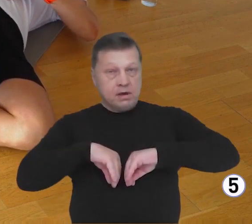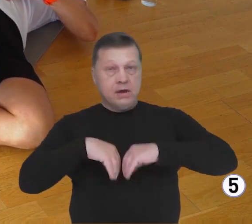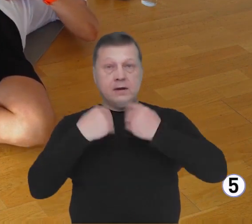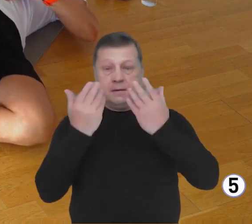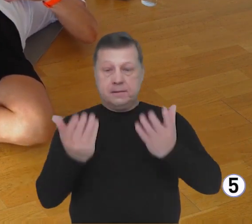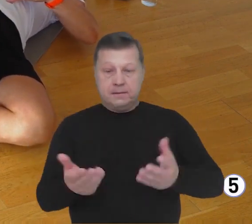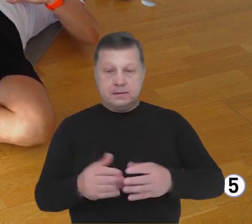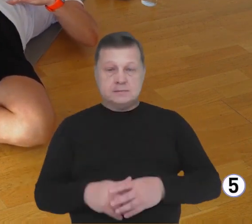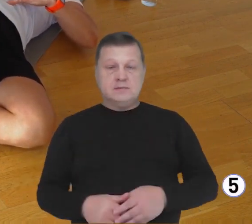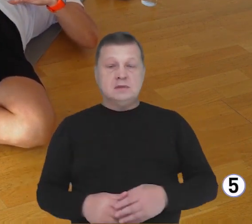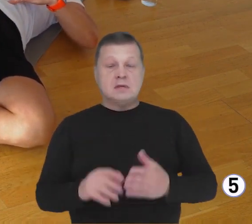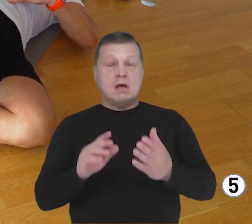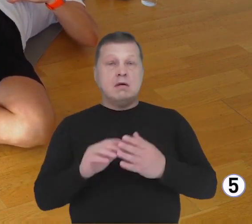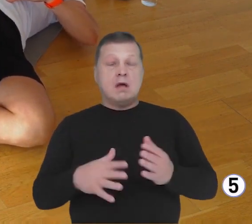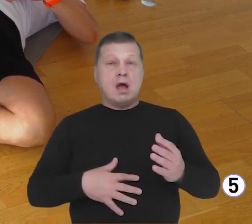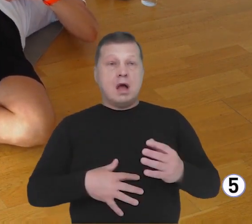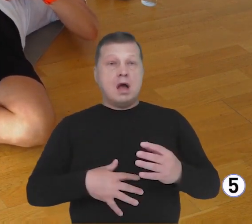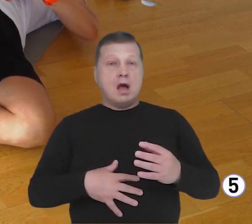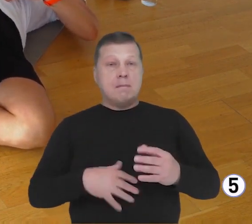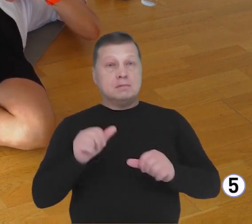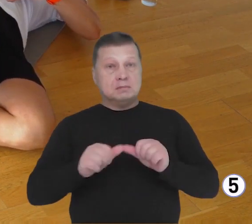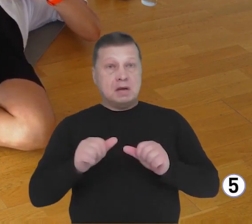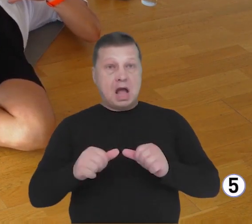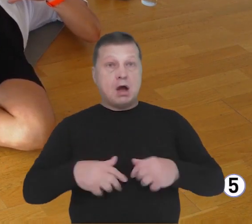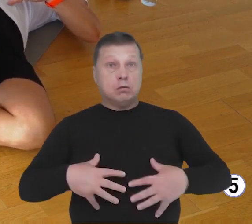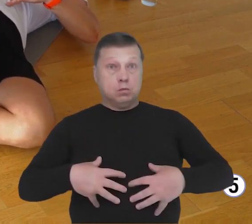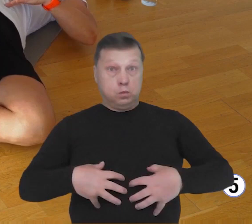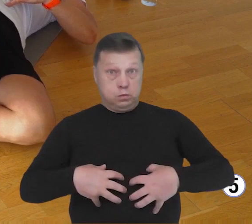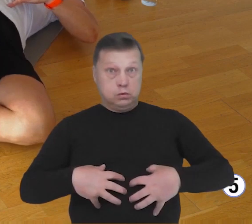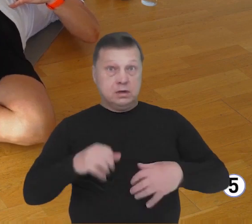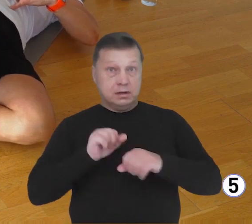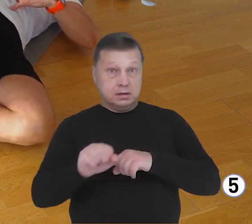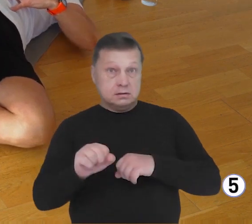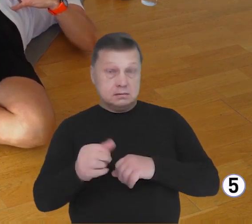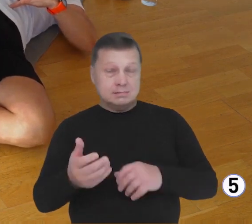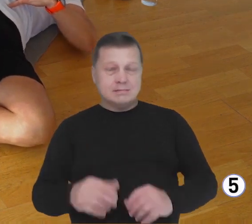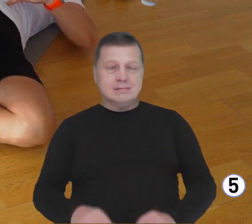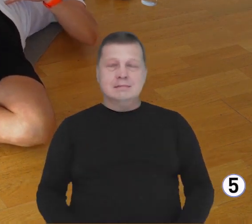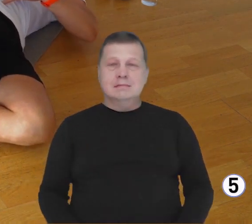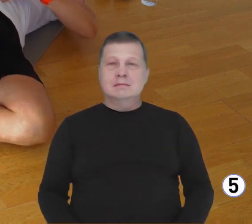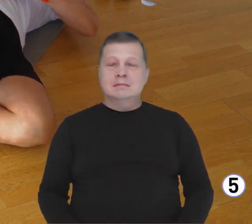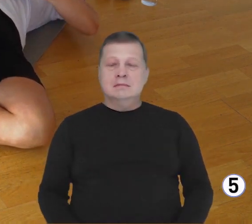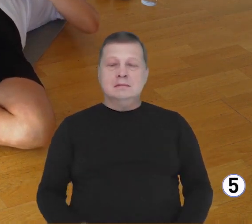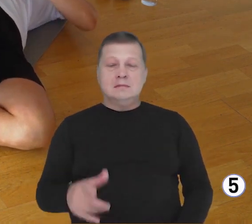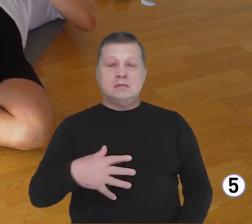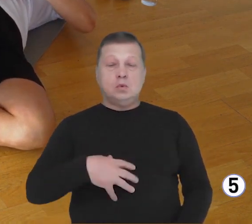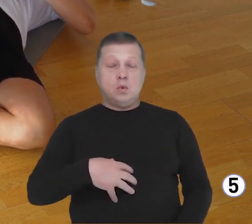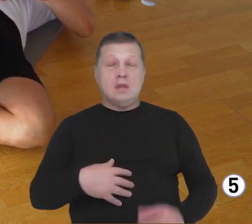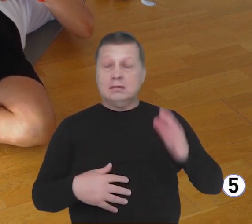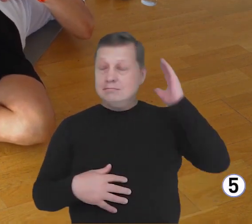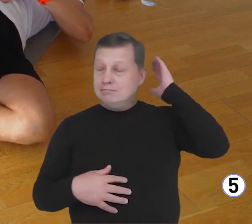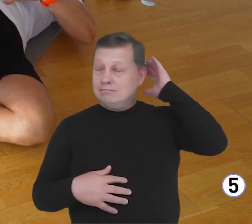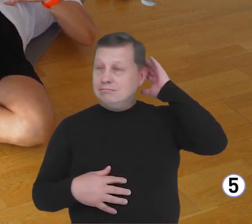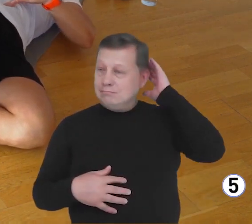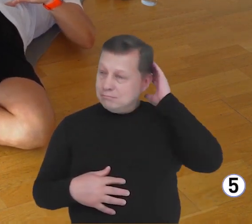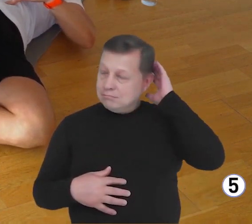czas kontrolujecie dłonią brzuch, czy się napina. Stymulujemy cały czas